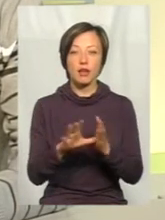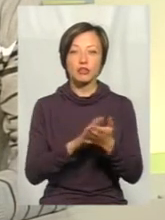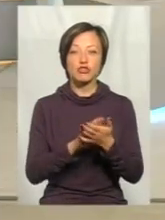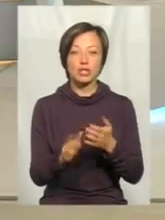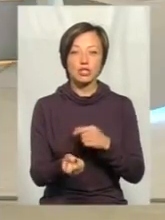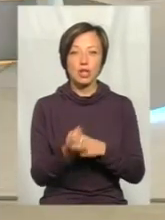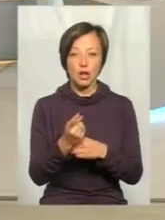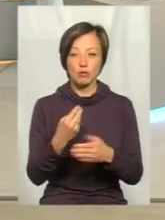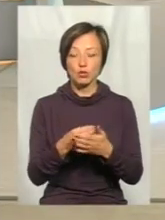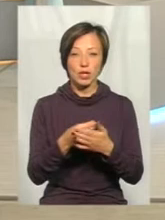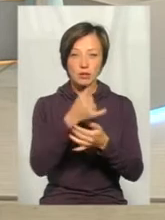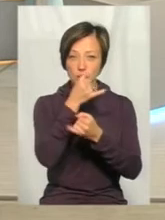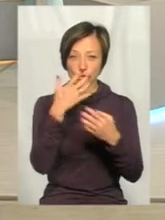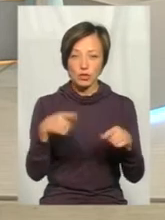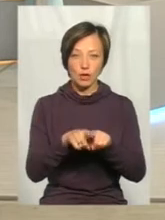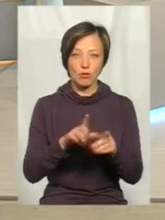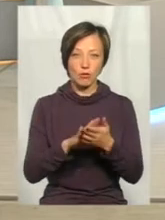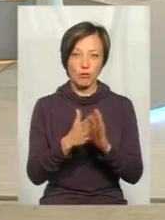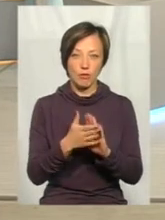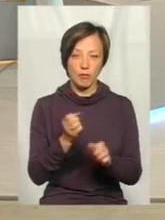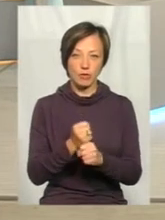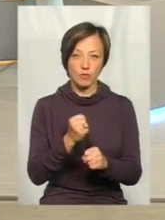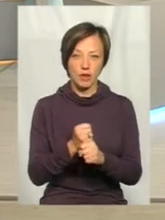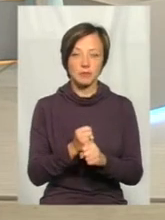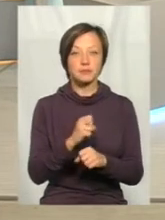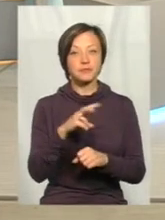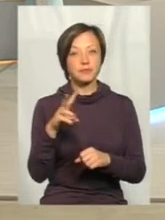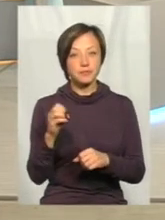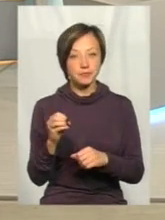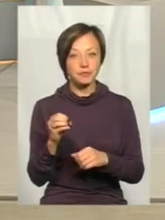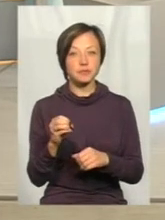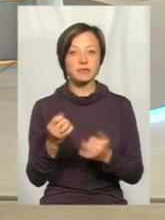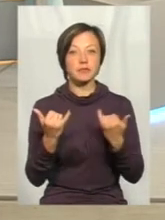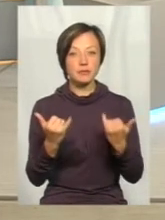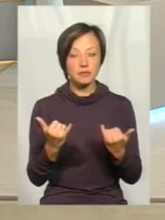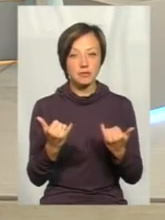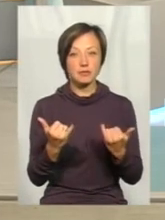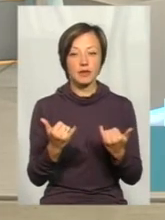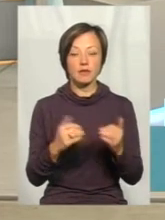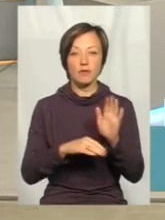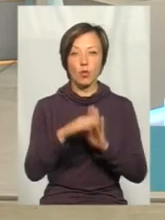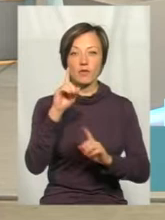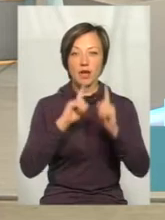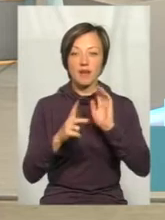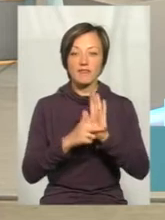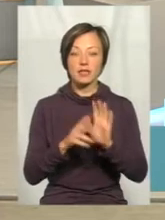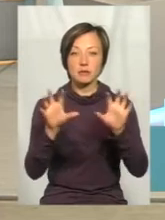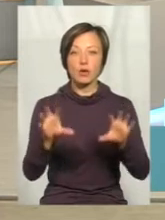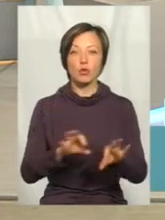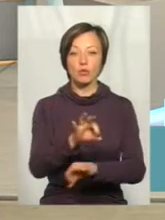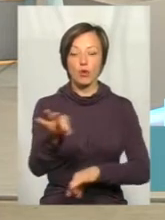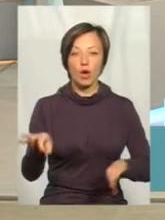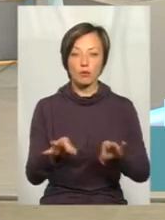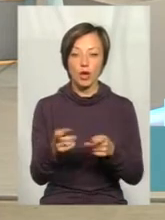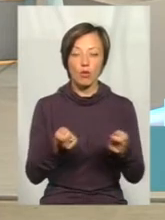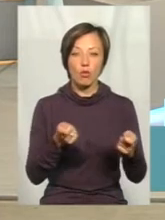то бюджет не буде спроможний за таких умов працювати. Але ми маємо зараз на розгляді Верховній Раді 8 законопроєктів, які будуть